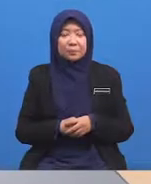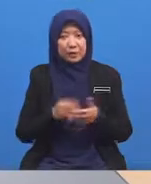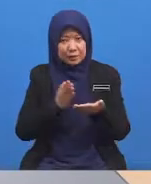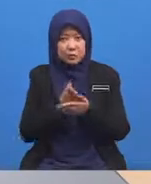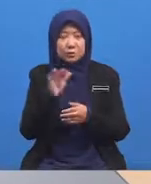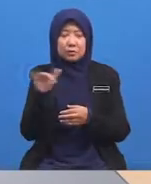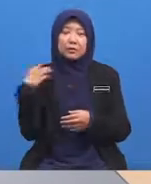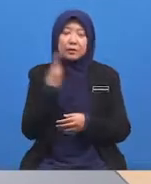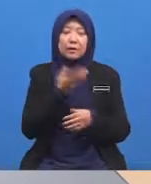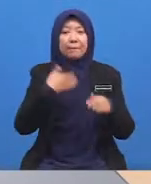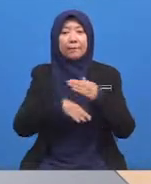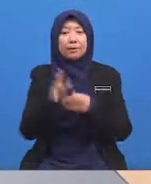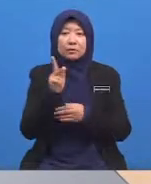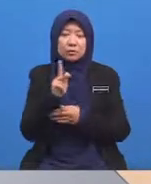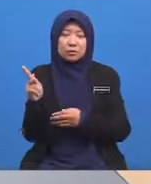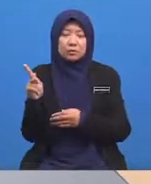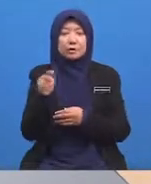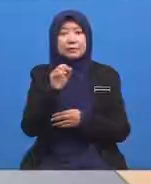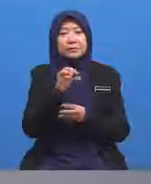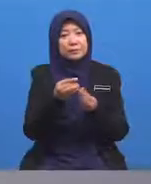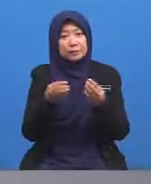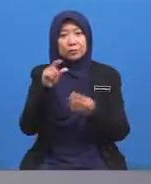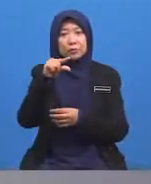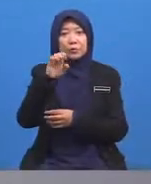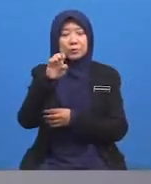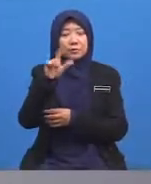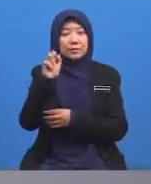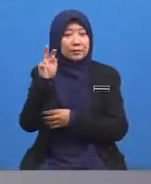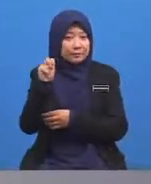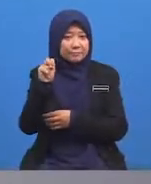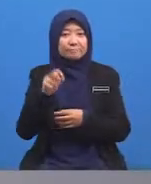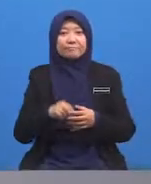Seterusnya, kita masukkan serbuk gelatin.